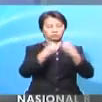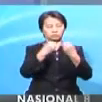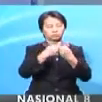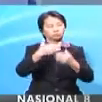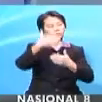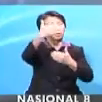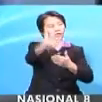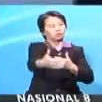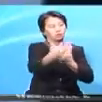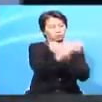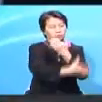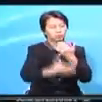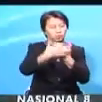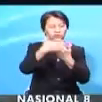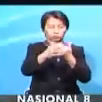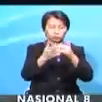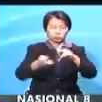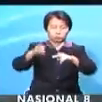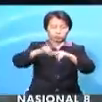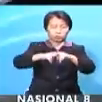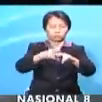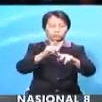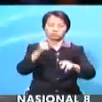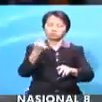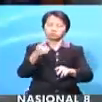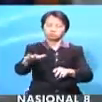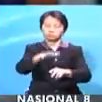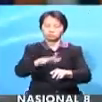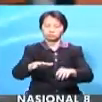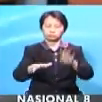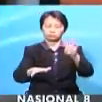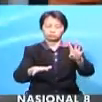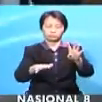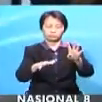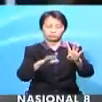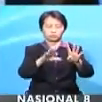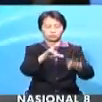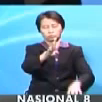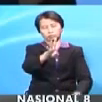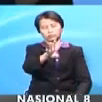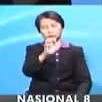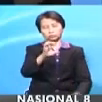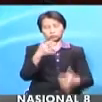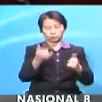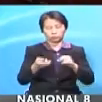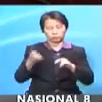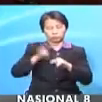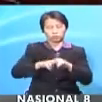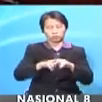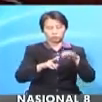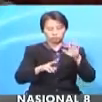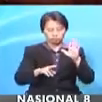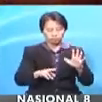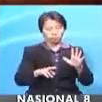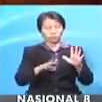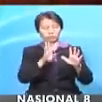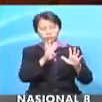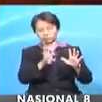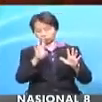di seluruh negara juga telah bertambah daripada hanya sekitar 400 sebelum ini kepada 547